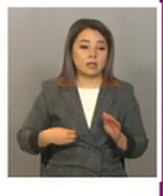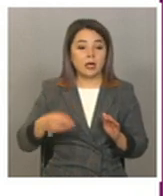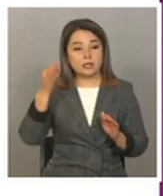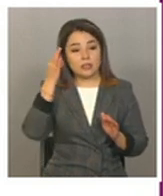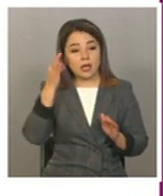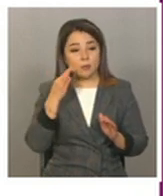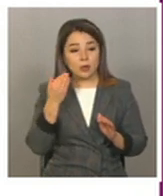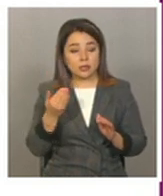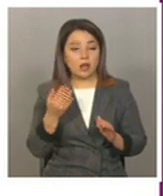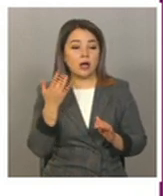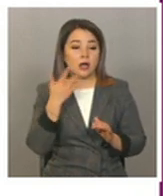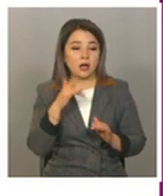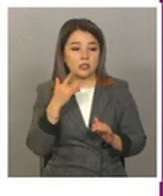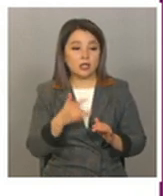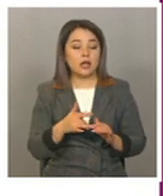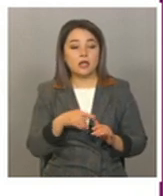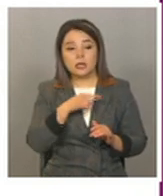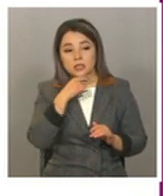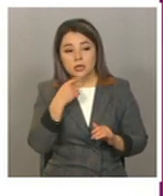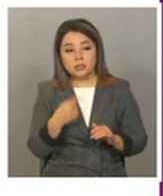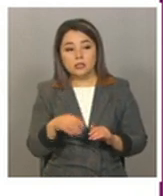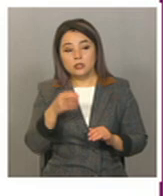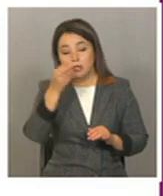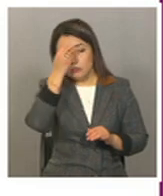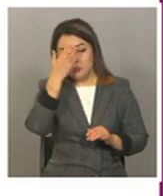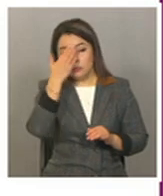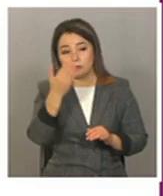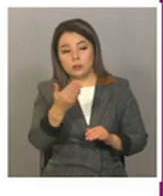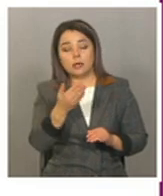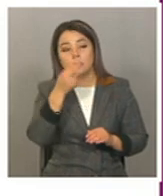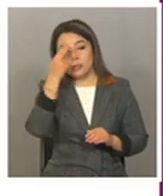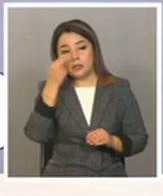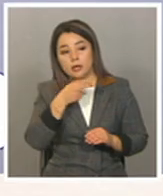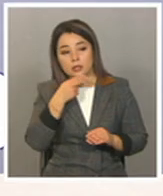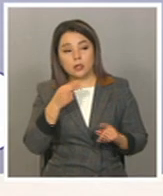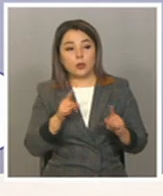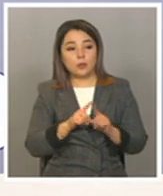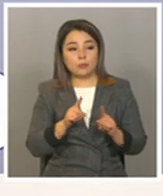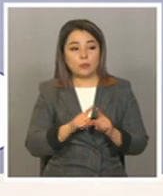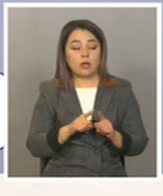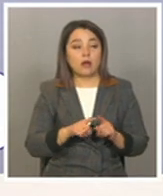Германия, АҚШ, Ресей, Жапония, Италия және Австро-Венгрия кірді.